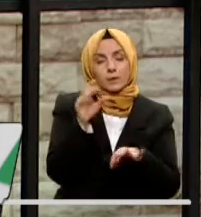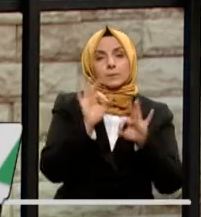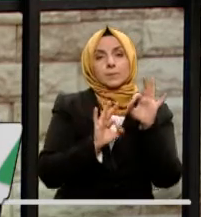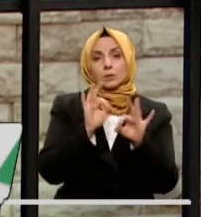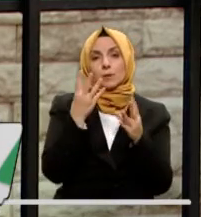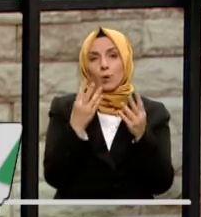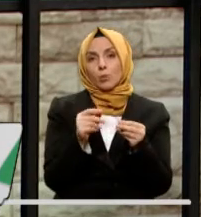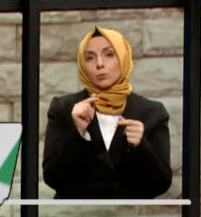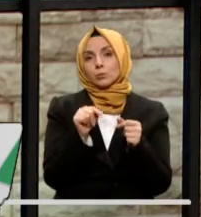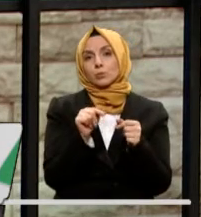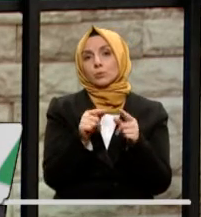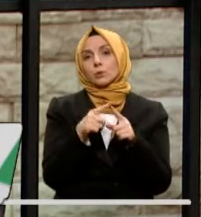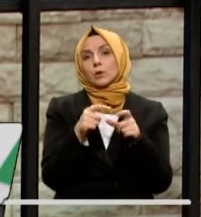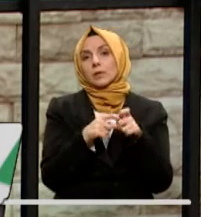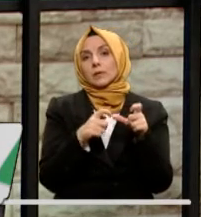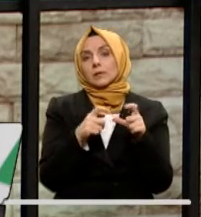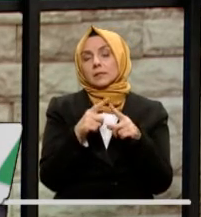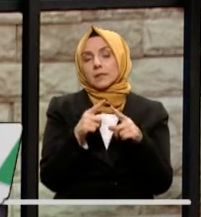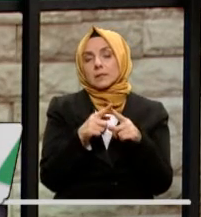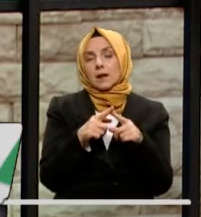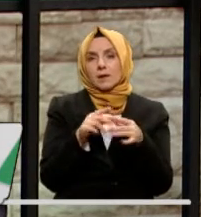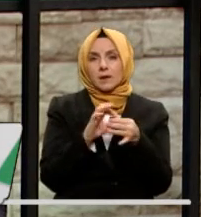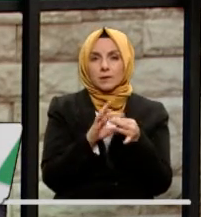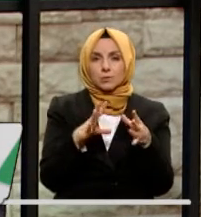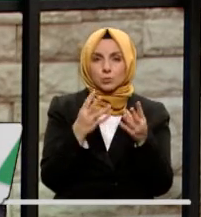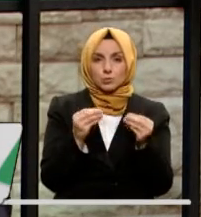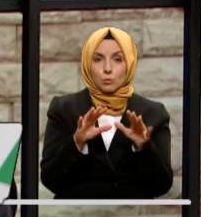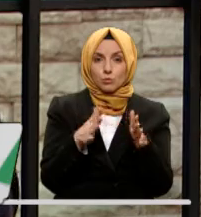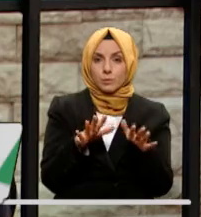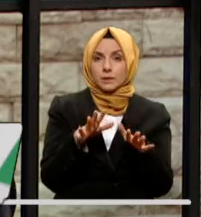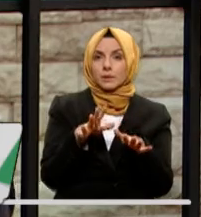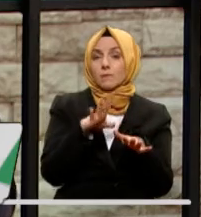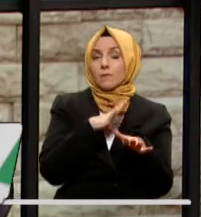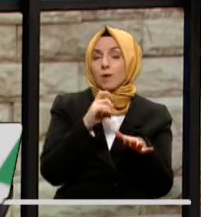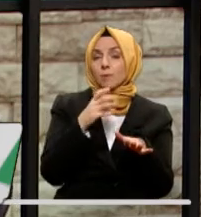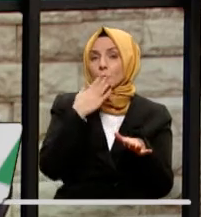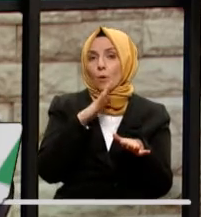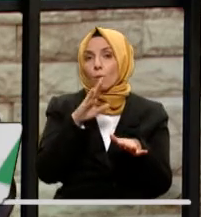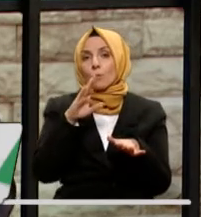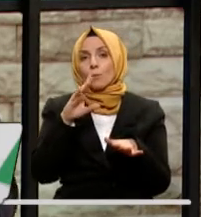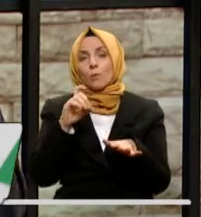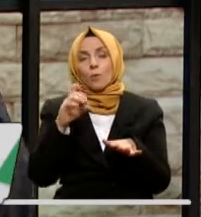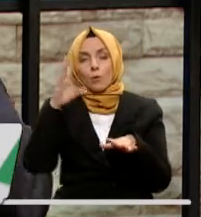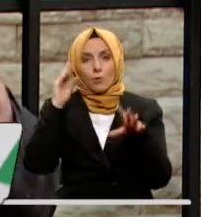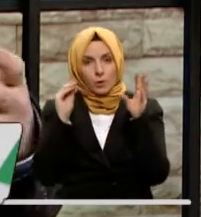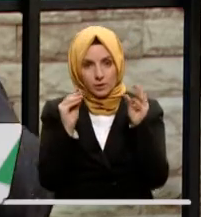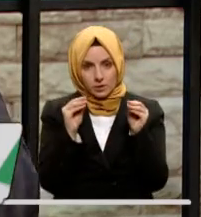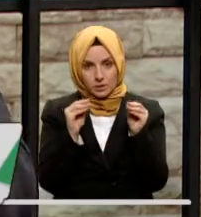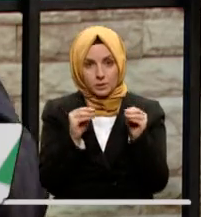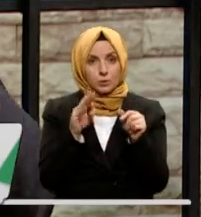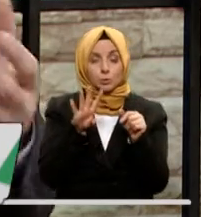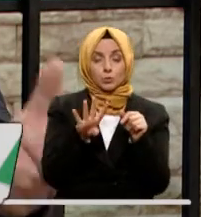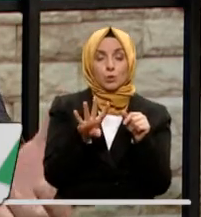ileri teknoloji gerektiren testlerdir ve de birkaç tane üniversitede bulunmaktadır Bu toplanan kanların test tüpleri Bu dört